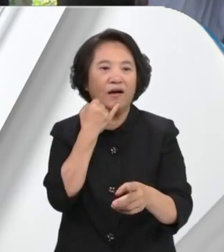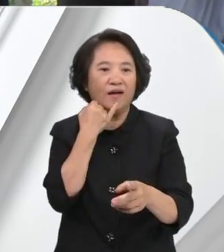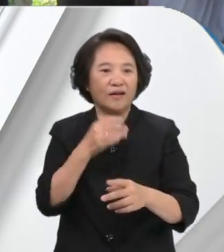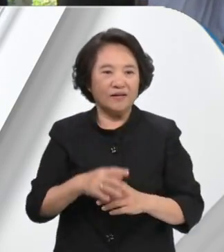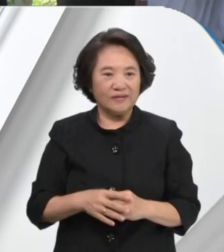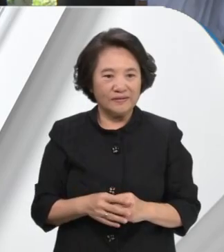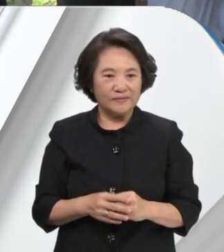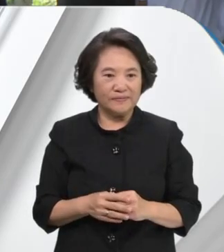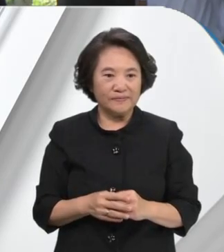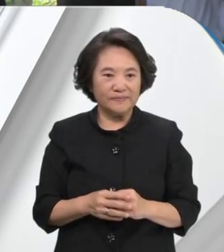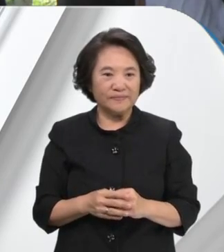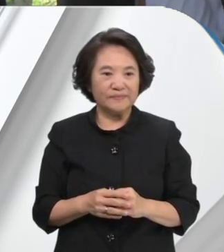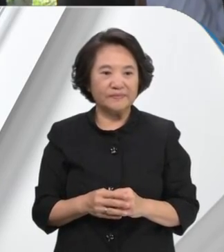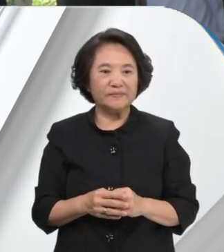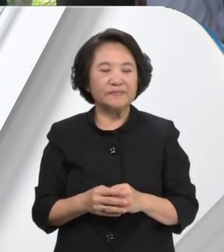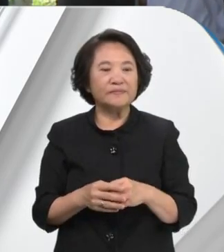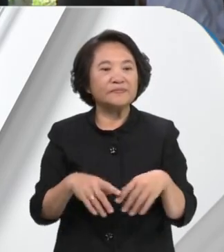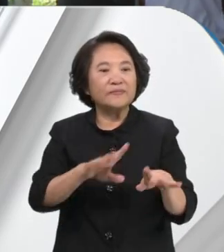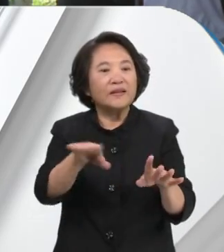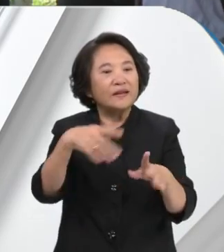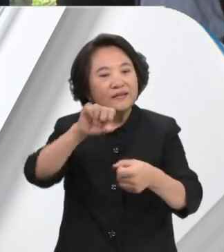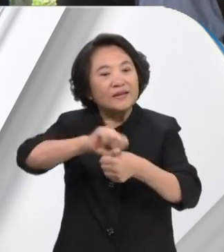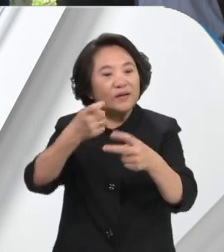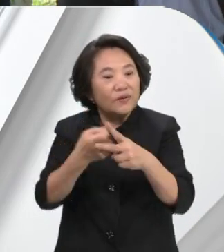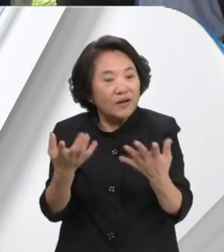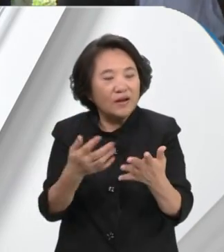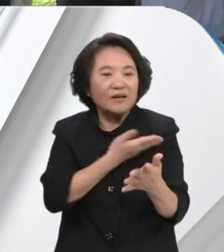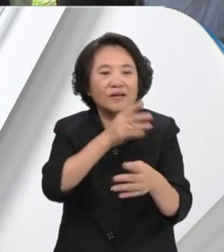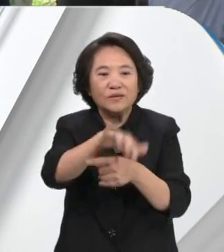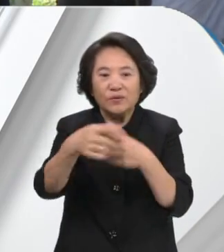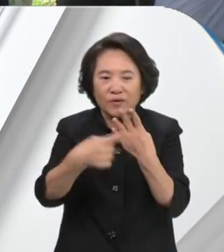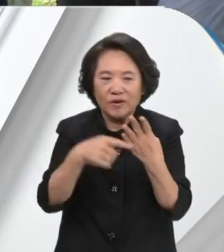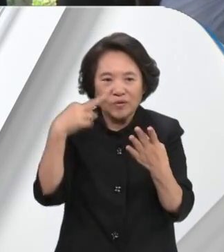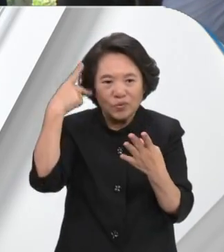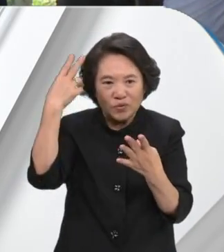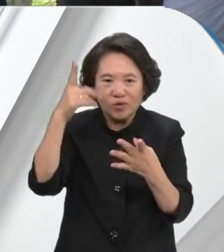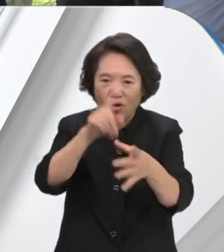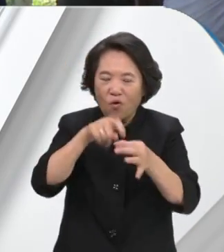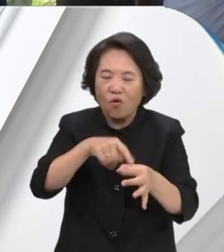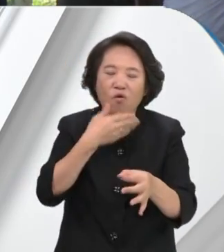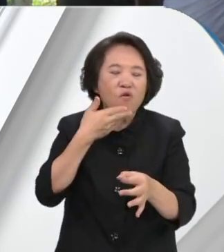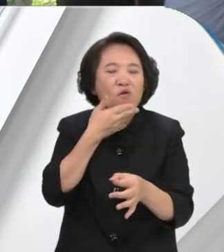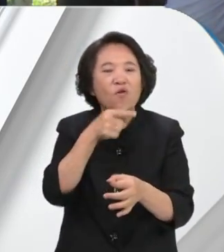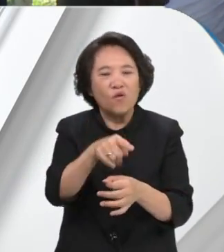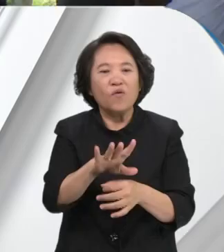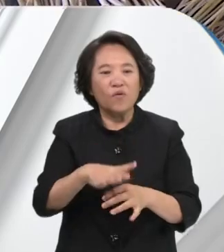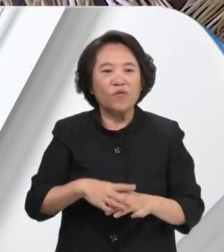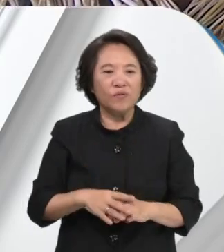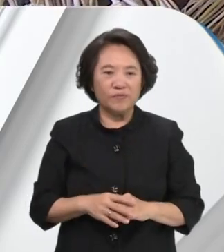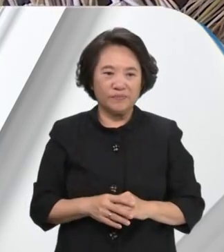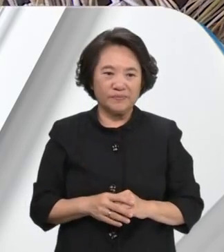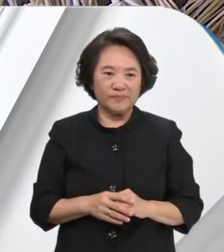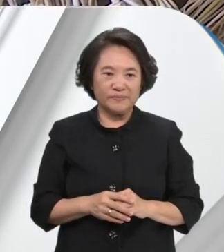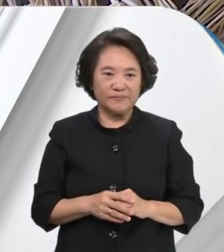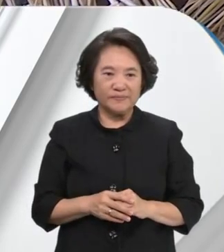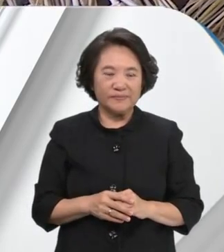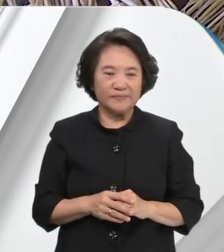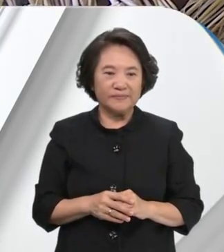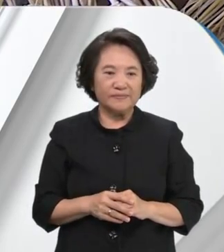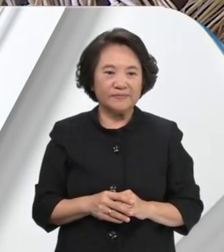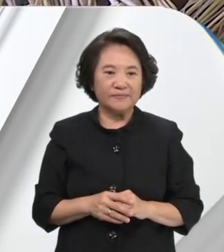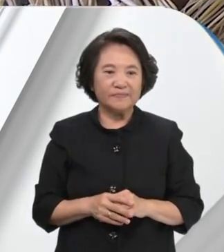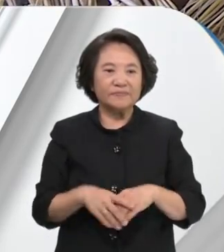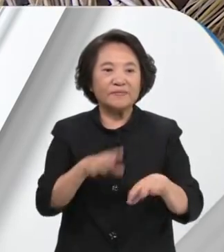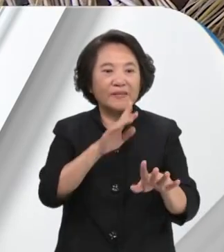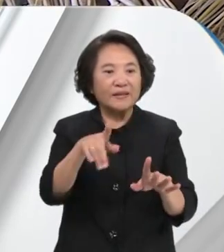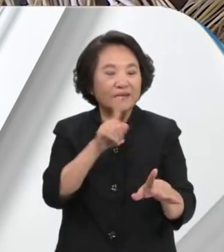一个加工部分。来提升农业的一个农业一个价值。 那